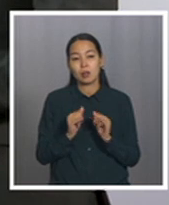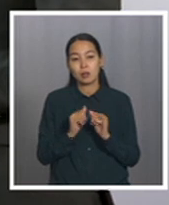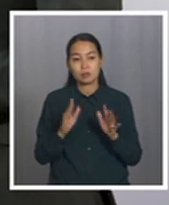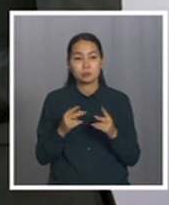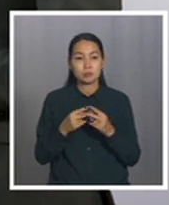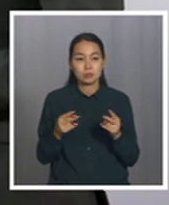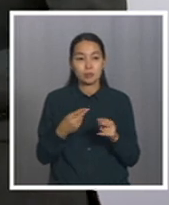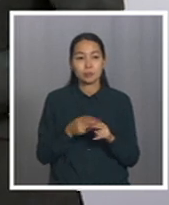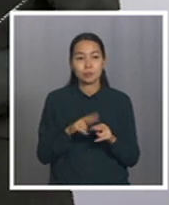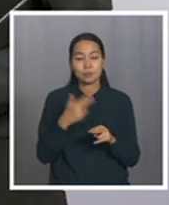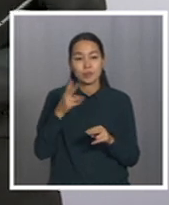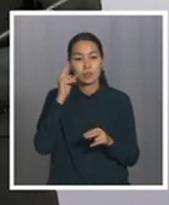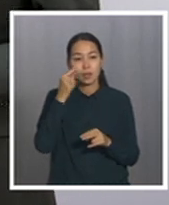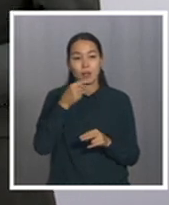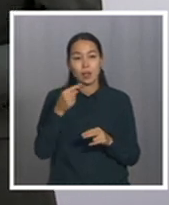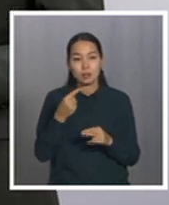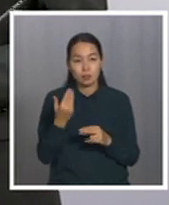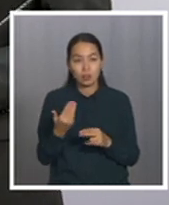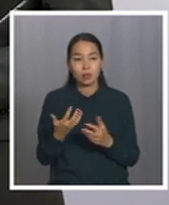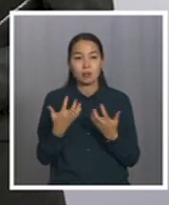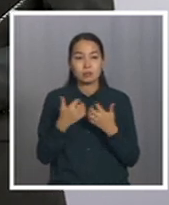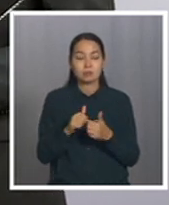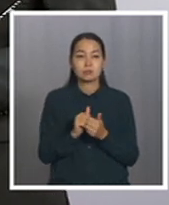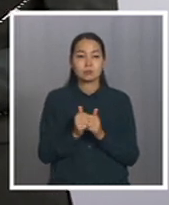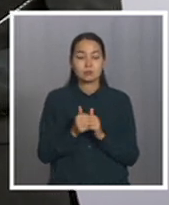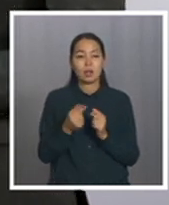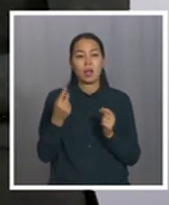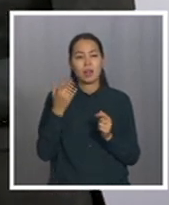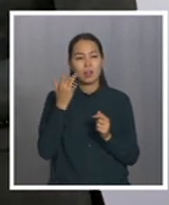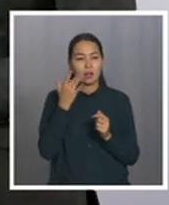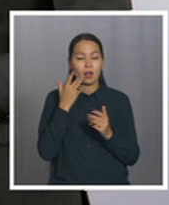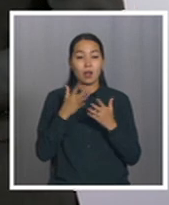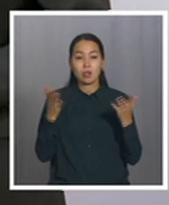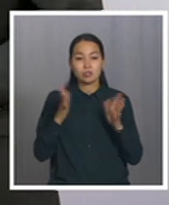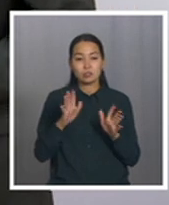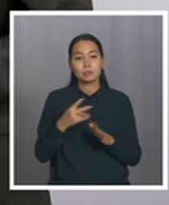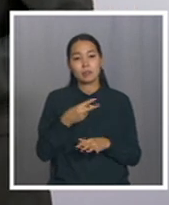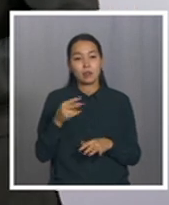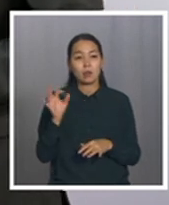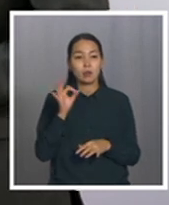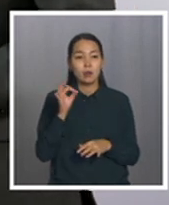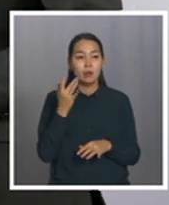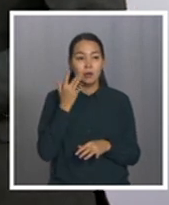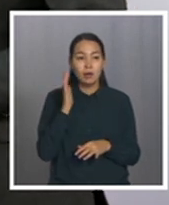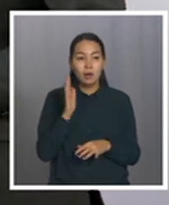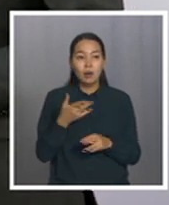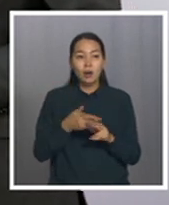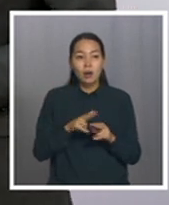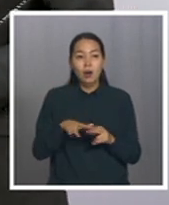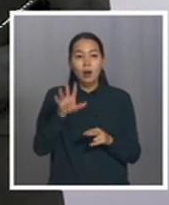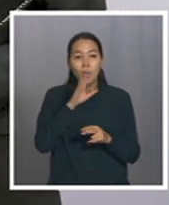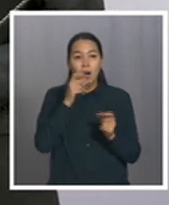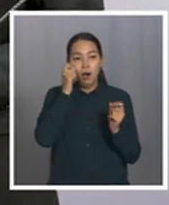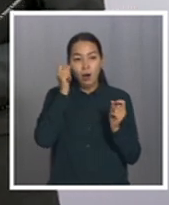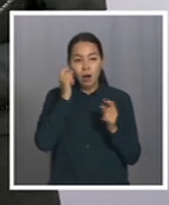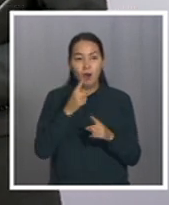бізде айнымалы x квадрат болғандықтан ол әрқашан артық немесе тең 0-ден болады. Ары қарай Берілген функциямызда анықталу болсы